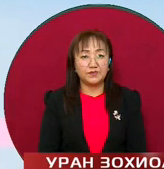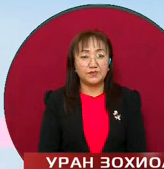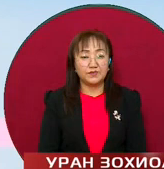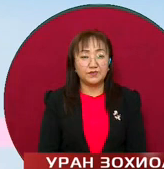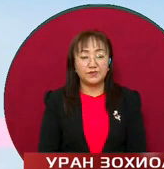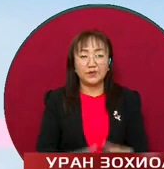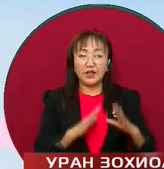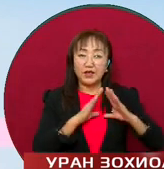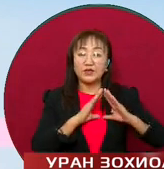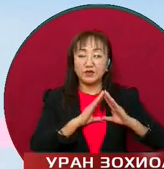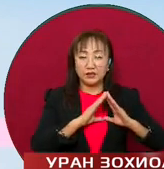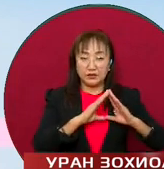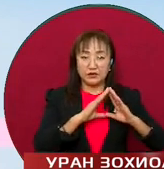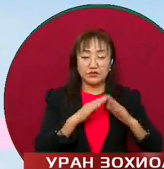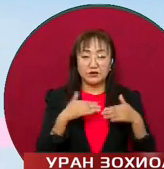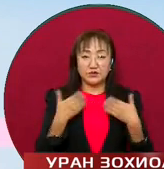Гэрийн даалгавар